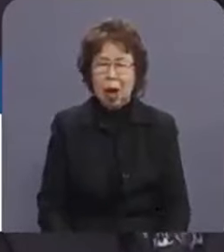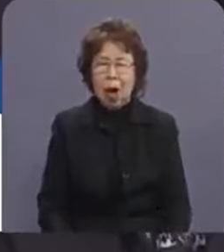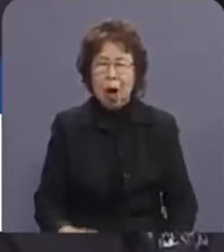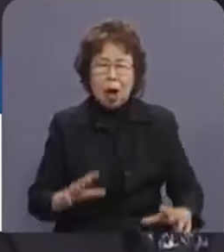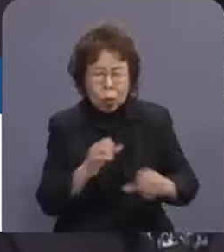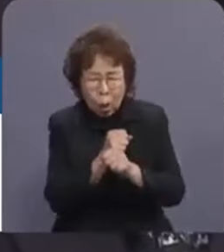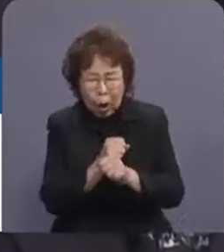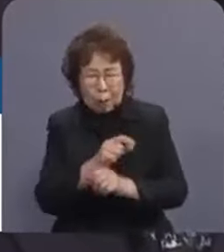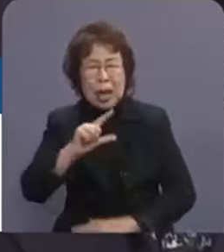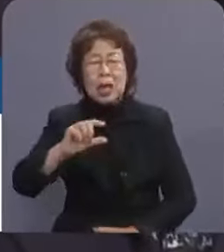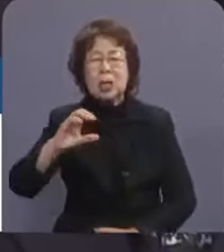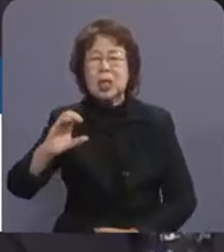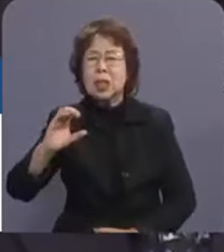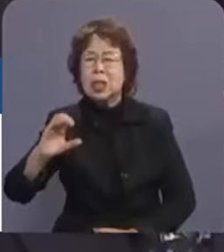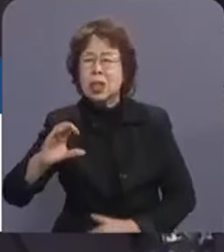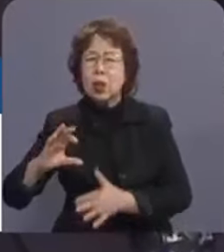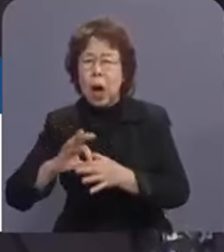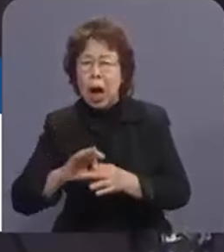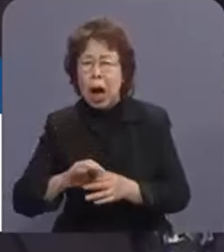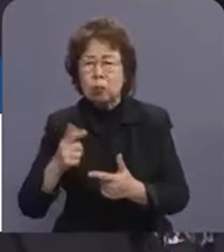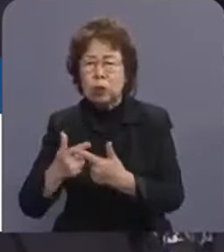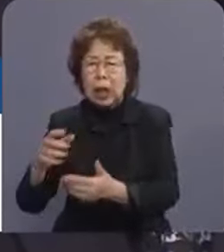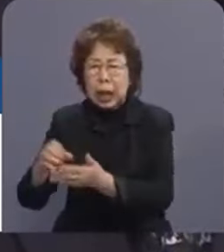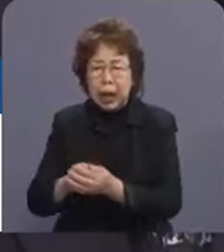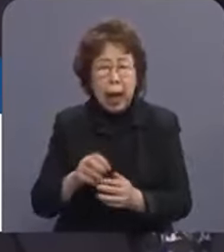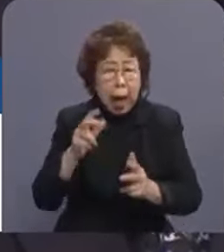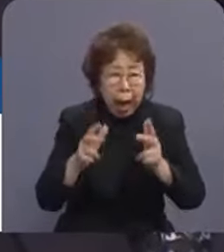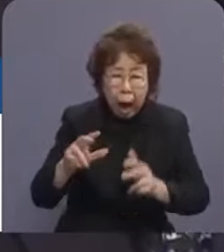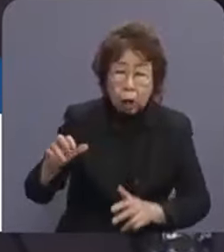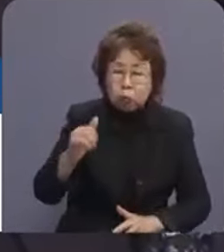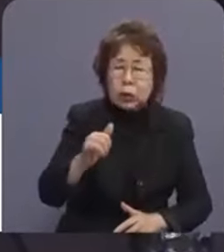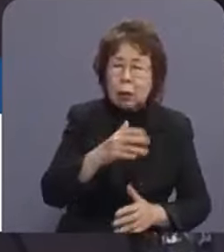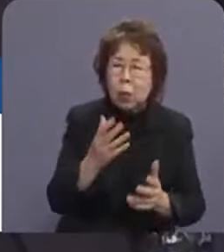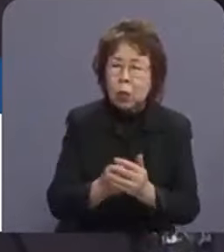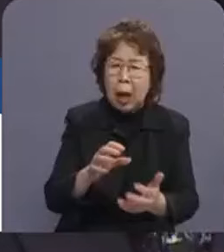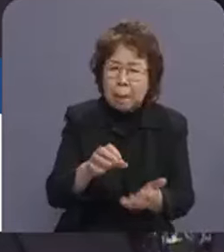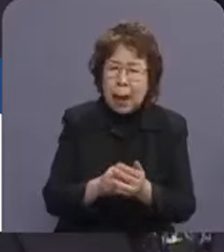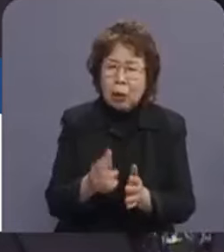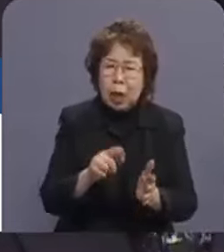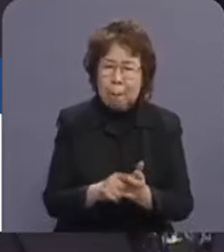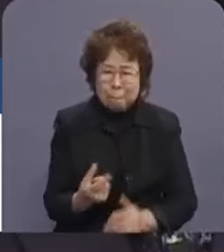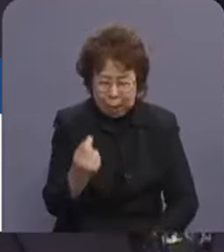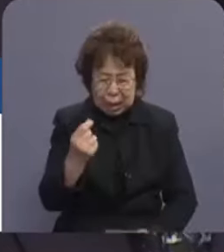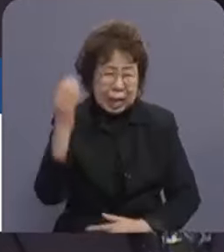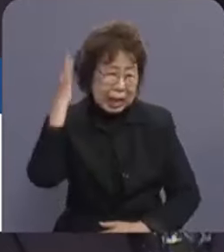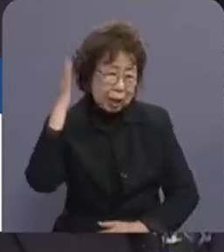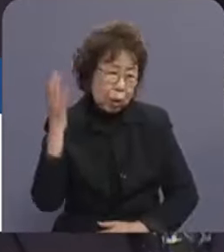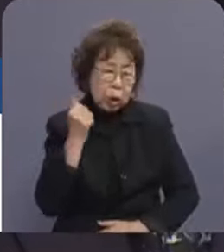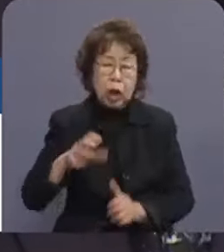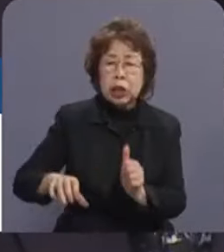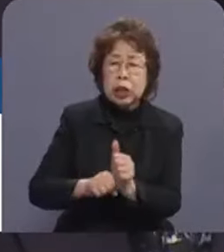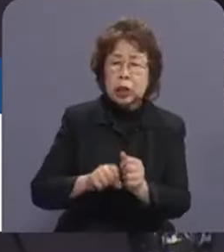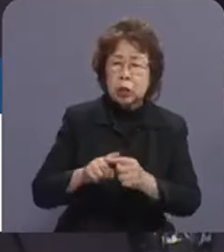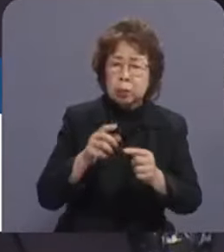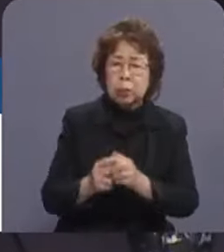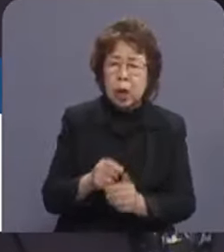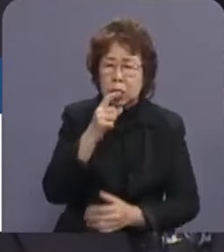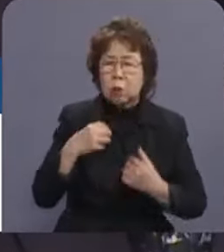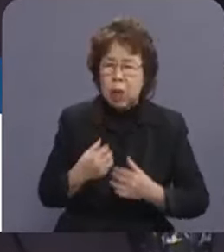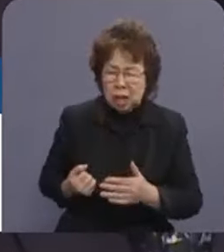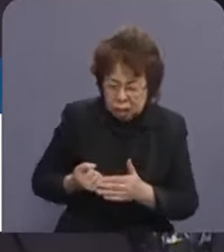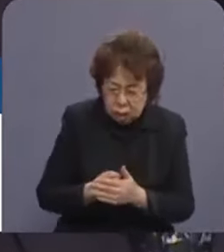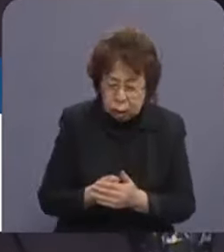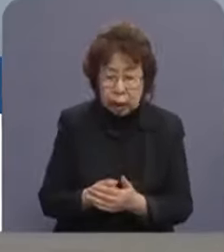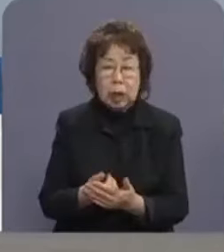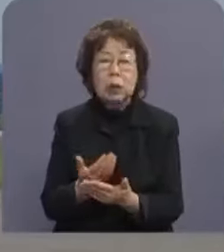통합의 부산 유치 또는 에어부산 분리 매각을 즉시 대를 중심으로 정부 결단해야 하라고